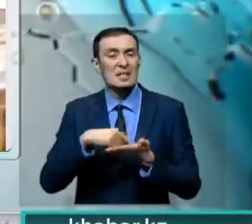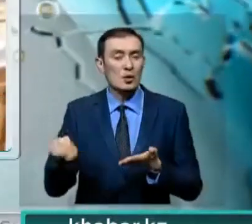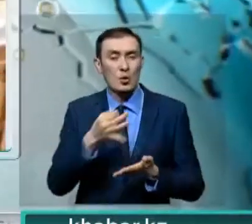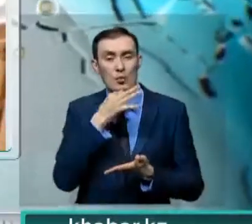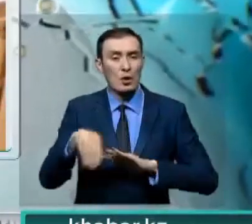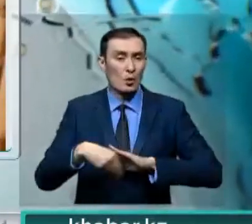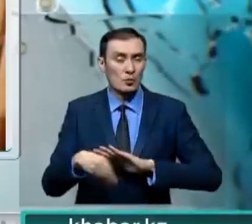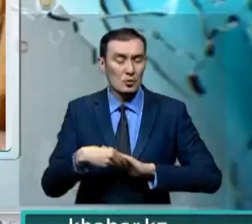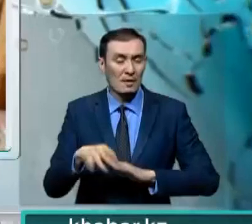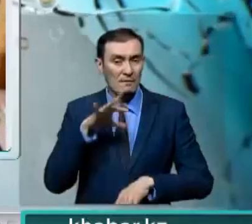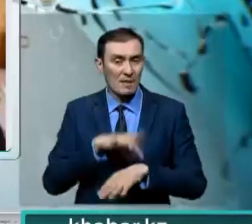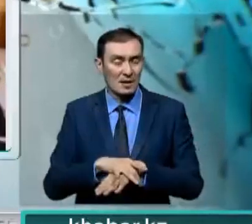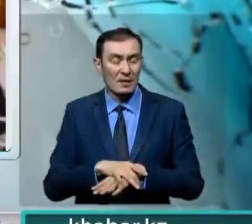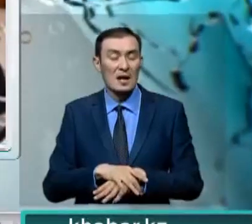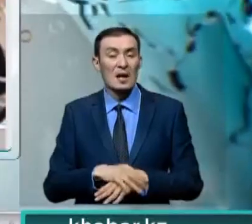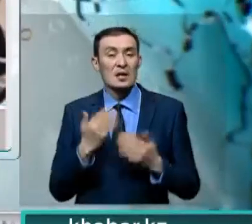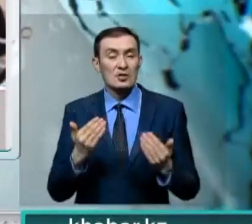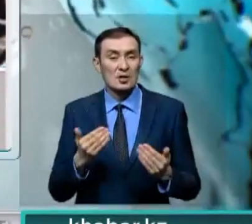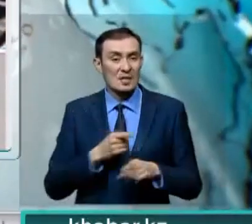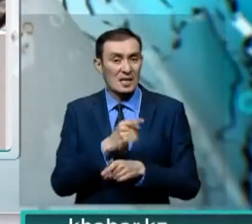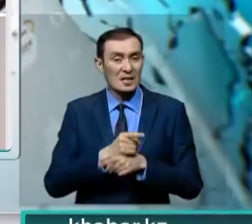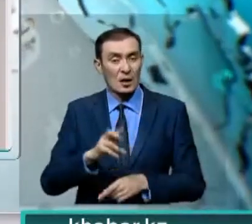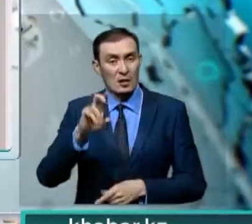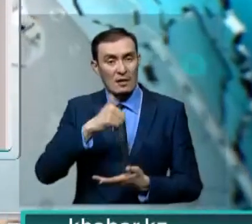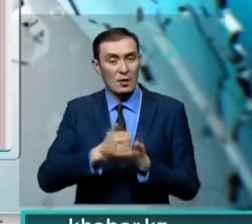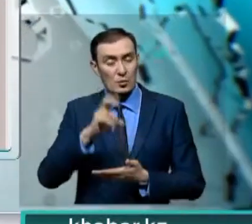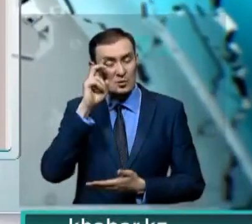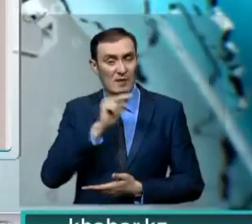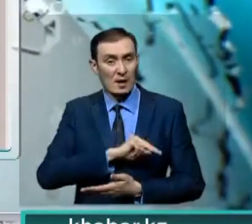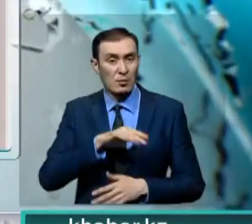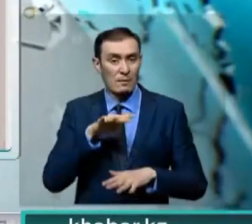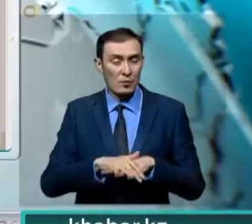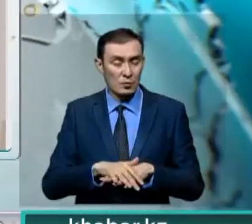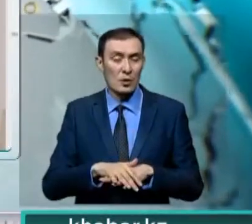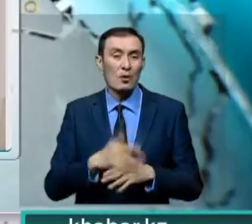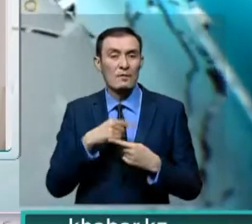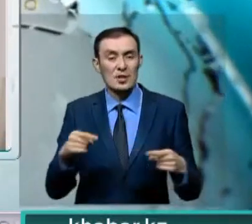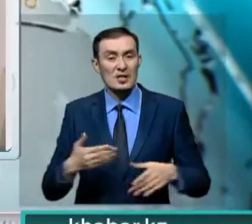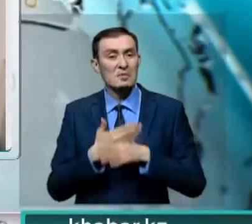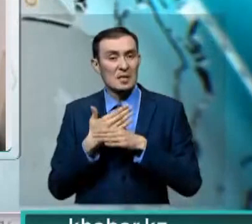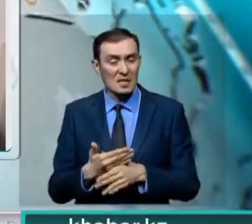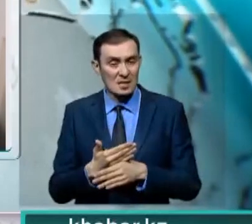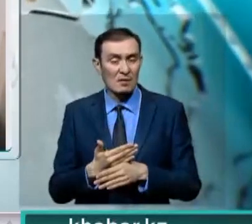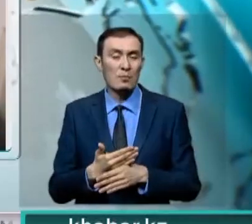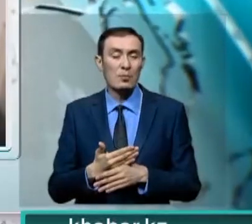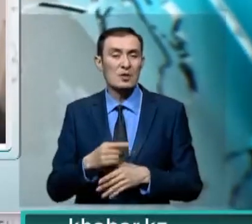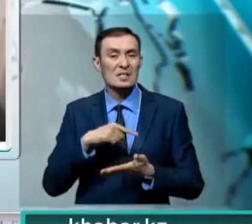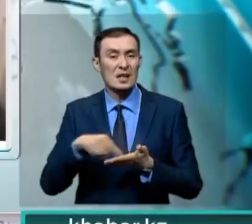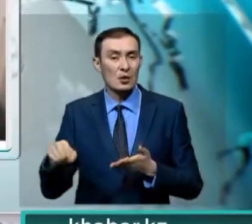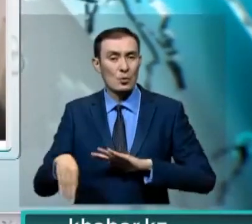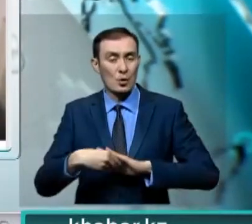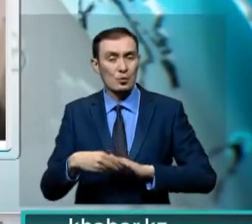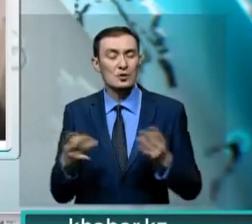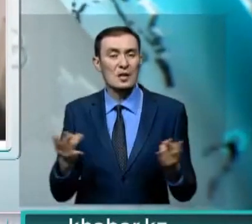любых коррупционных проявлений. В свете критики главы государства деятельности фонда к заявлению о всяческом содействии по искоренению